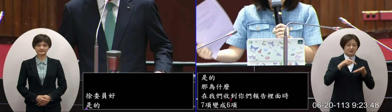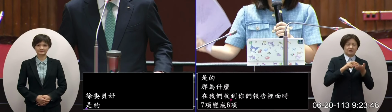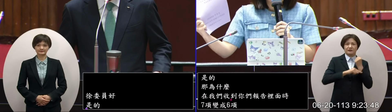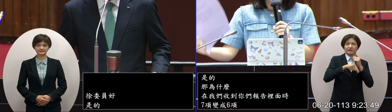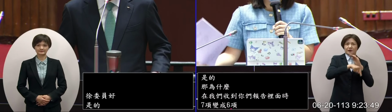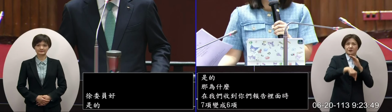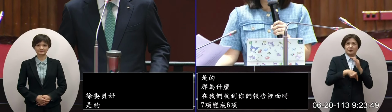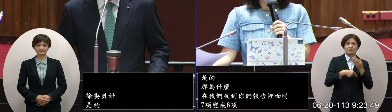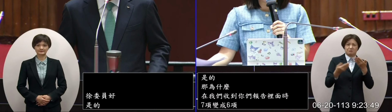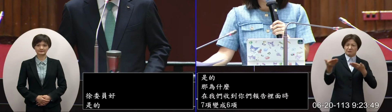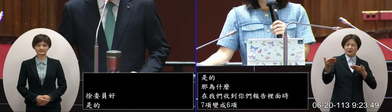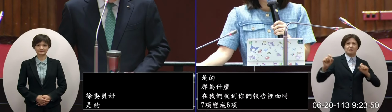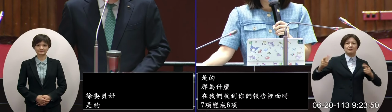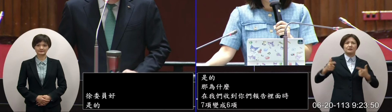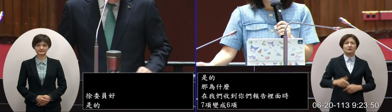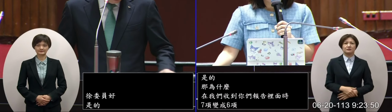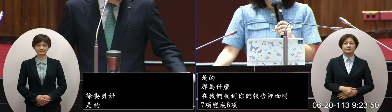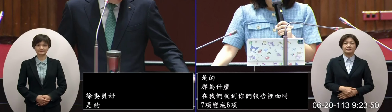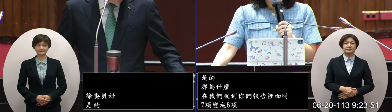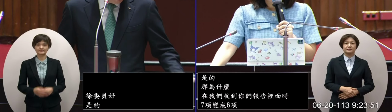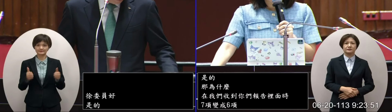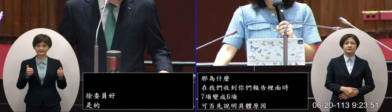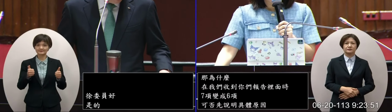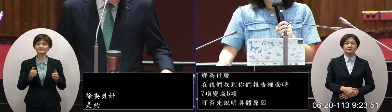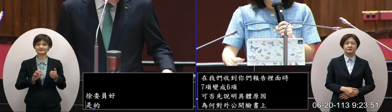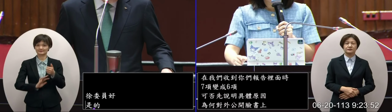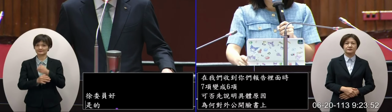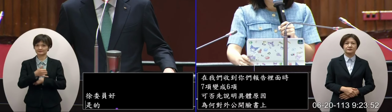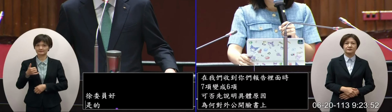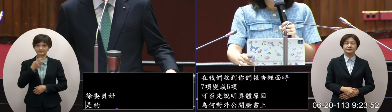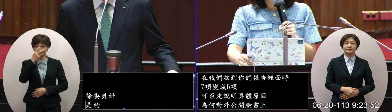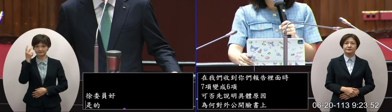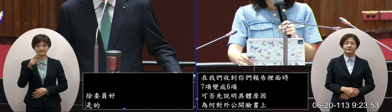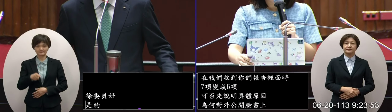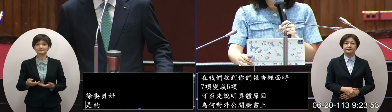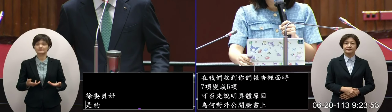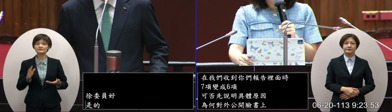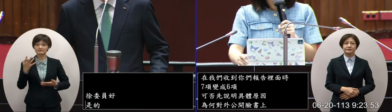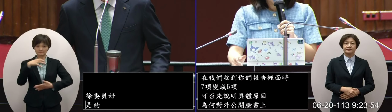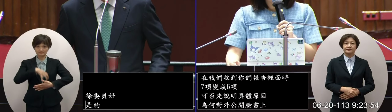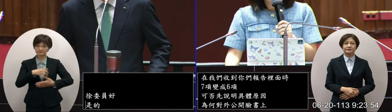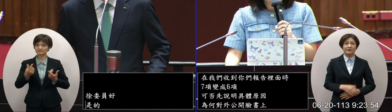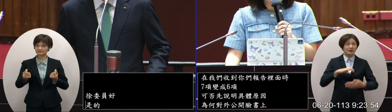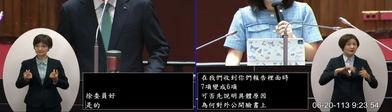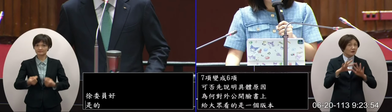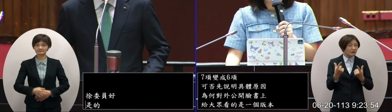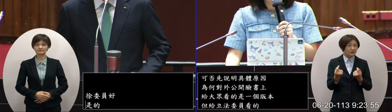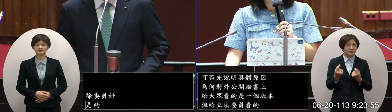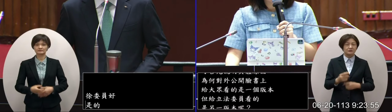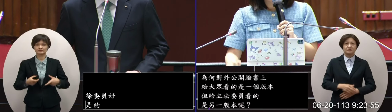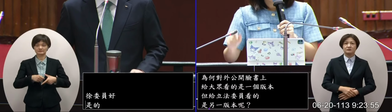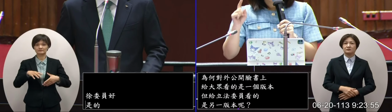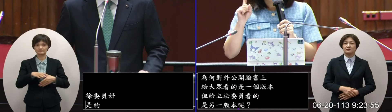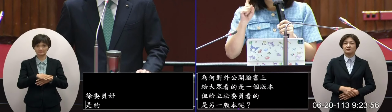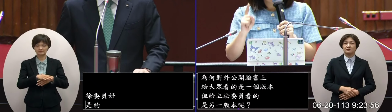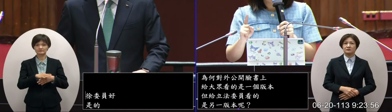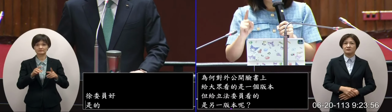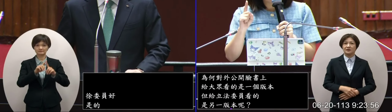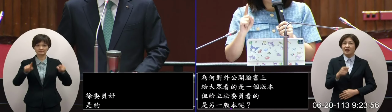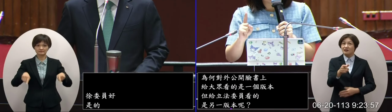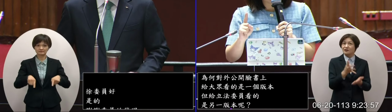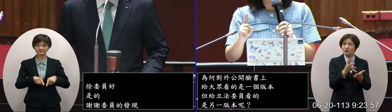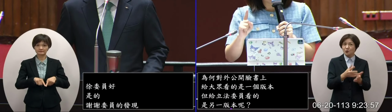的是另外一个版本呢？ 谢谢委员的这个发现了、啊，但是内容都是一样的。 内容一样吗？ 公文书 对。